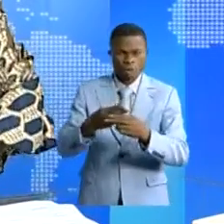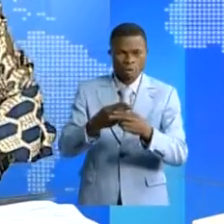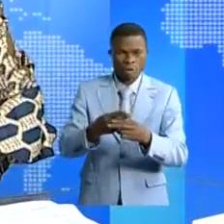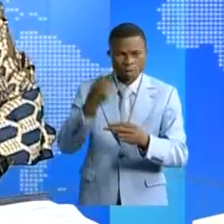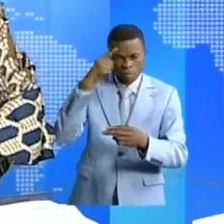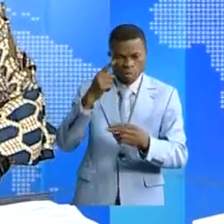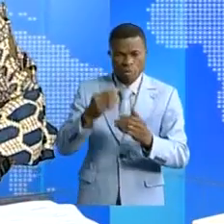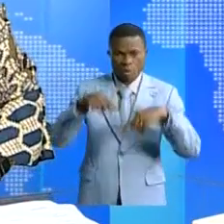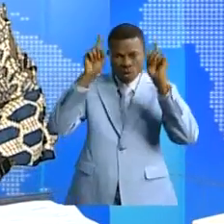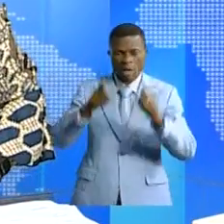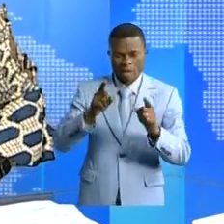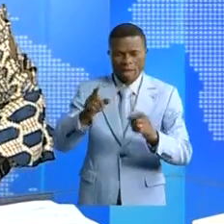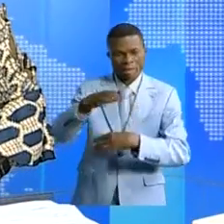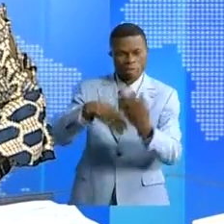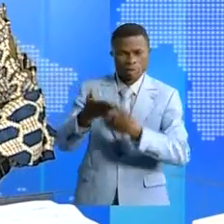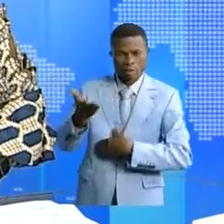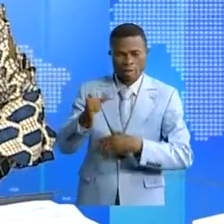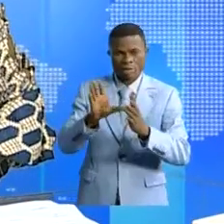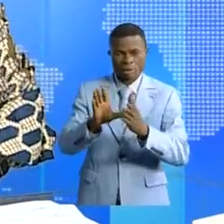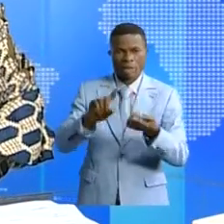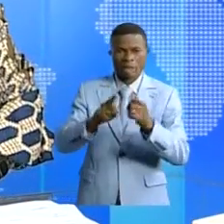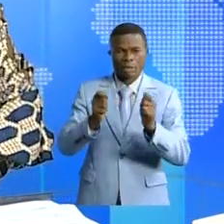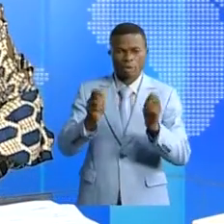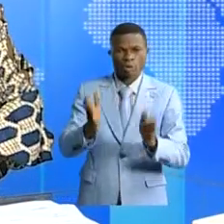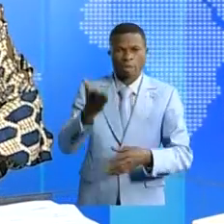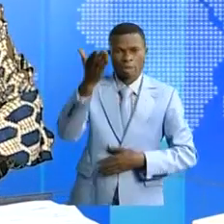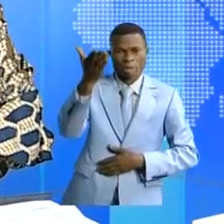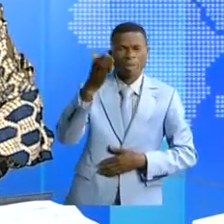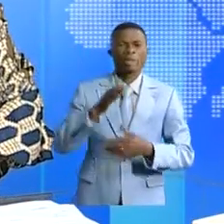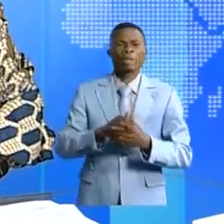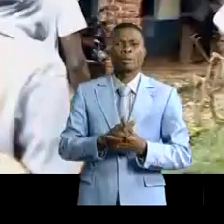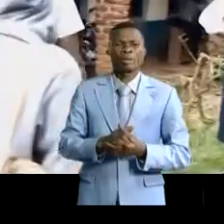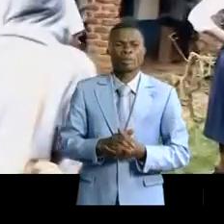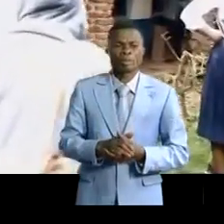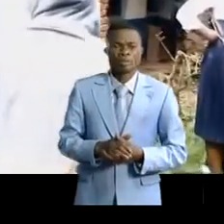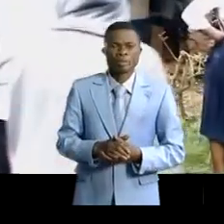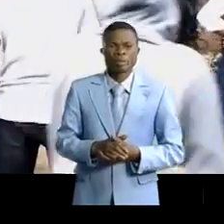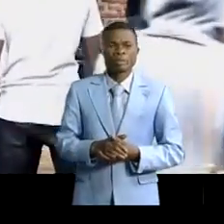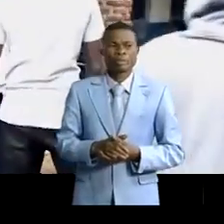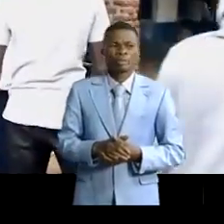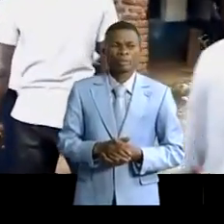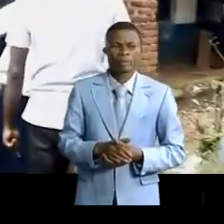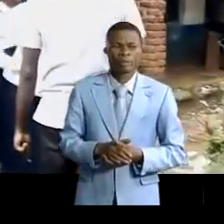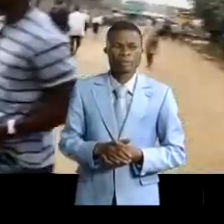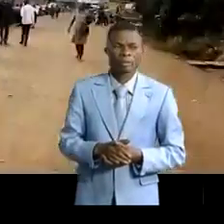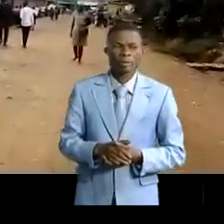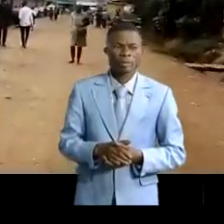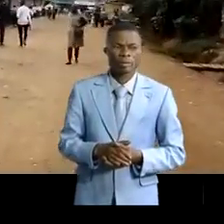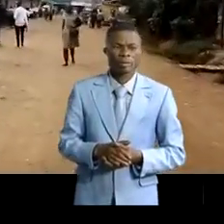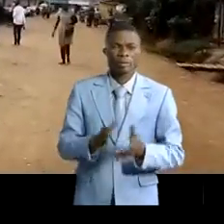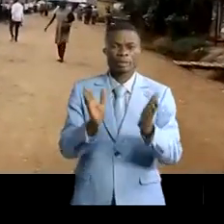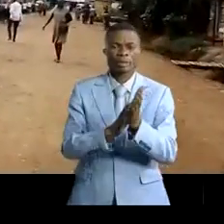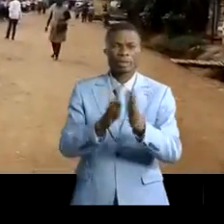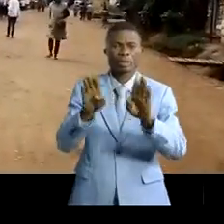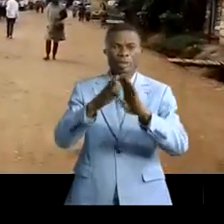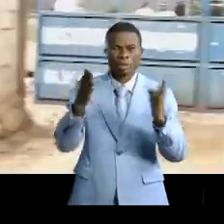pour finir l'année déjà perturbée. C'est un reportage de nos confrères à Beni. Reprise ce lundi 5 juillet des activités scolaires